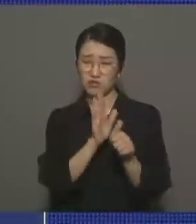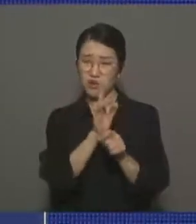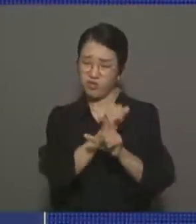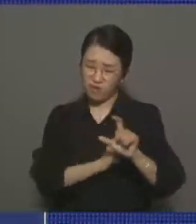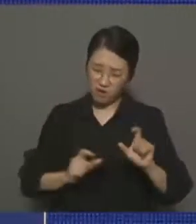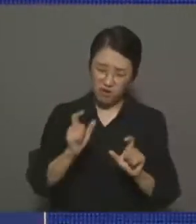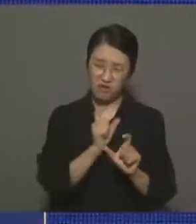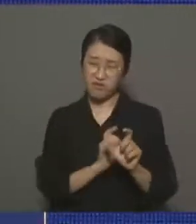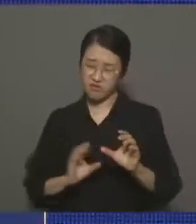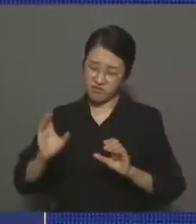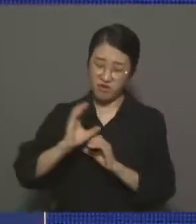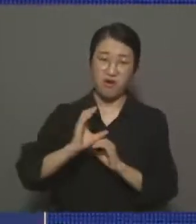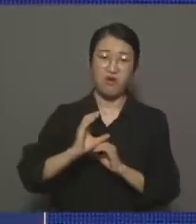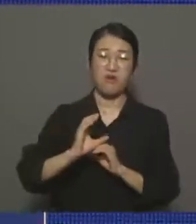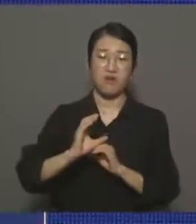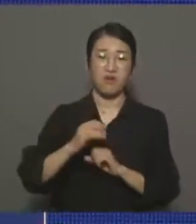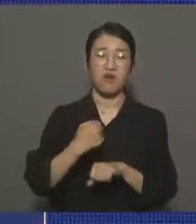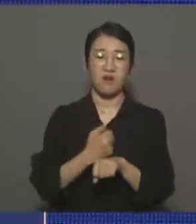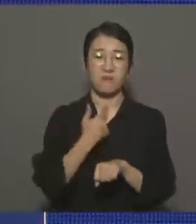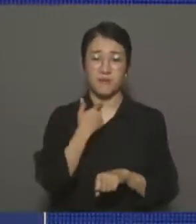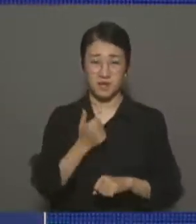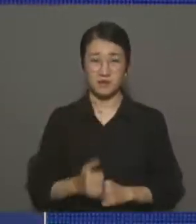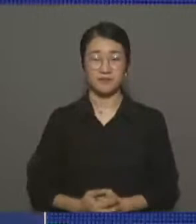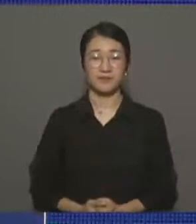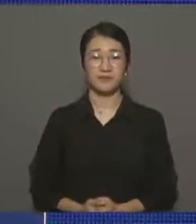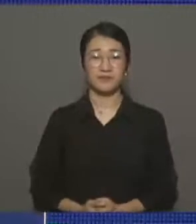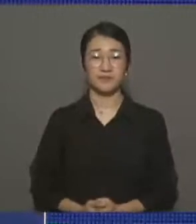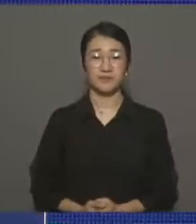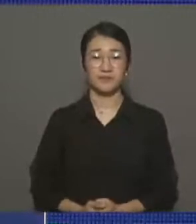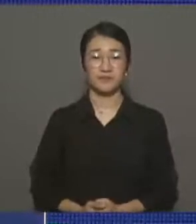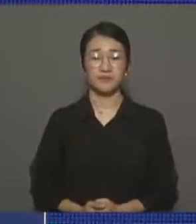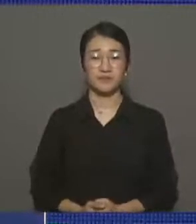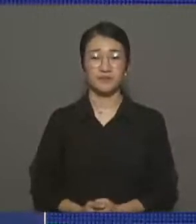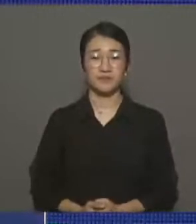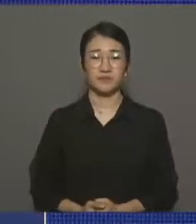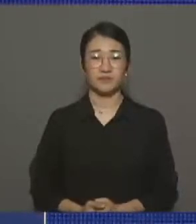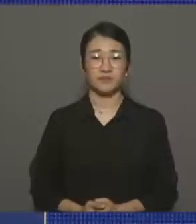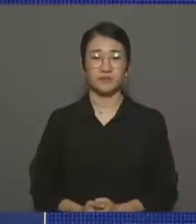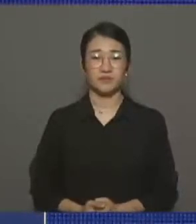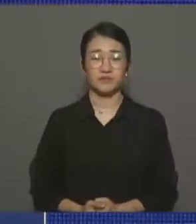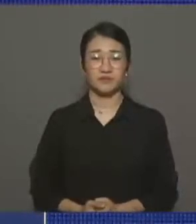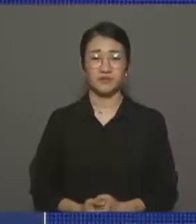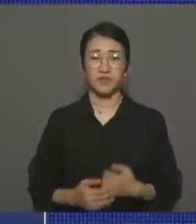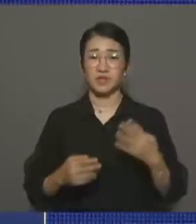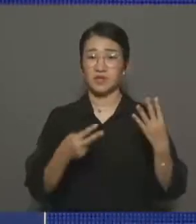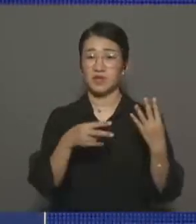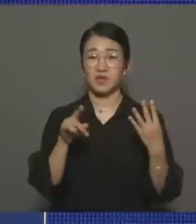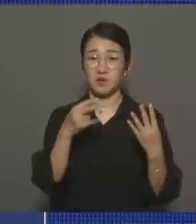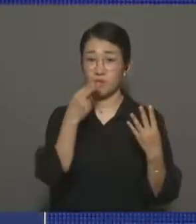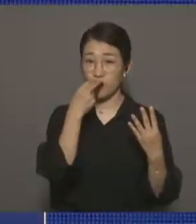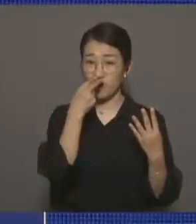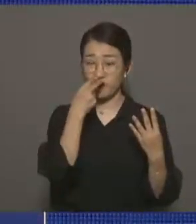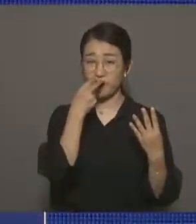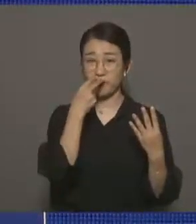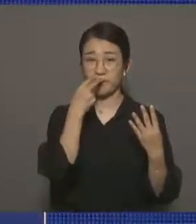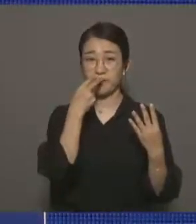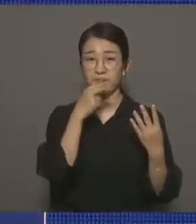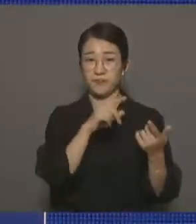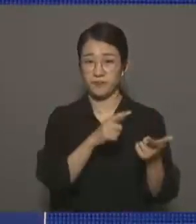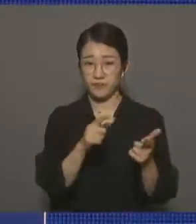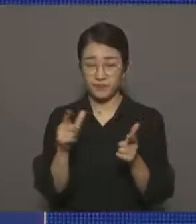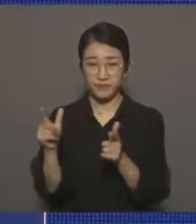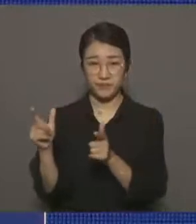늘리는 국민생활보장법을 만들었습니다. 국민연금, 4대 보험, 의약분업을